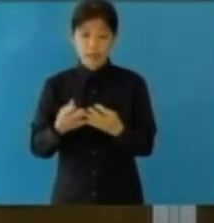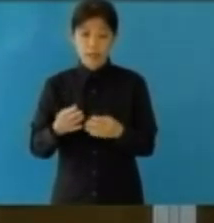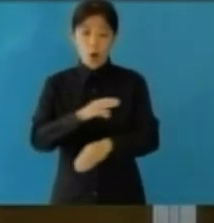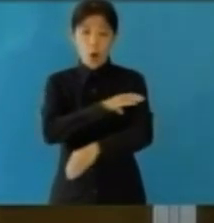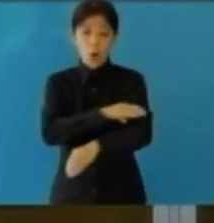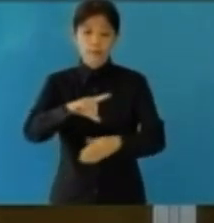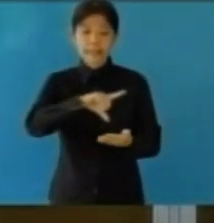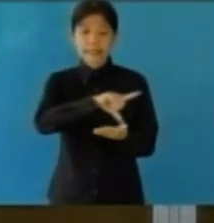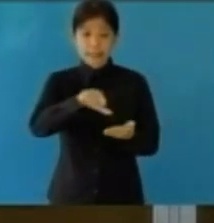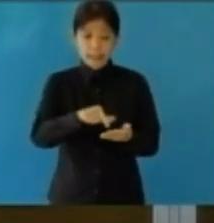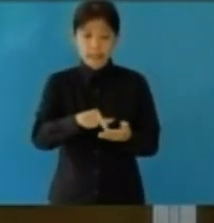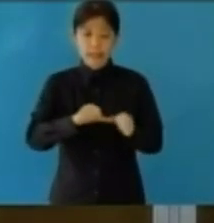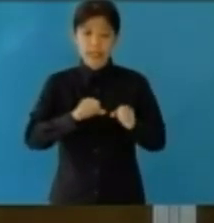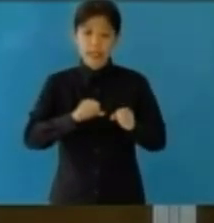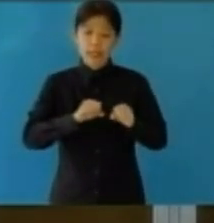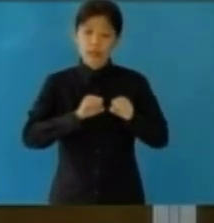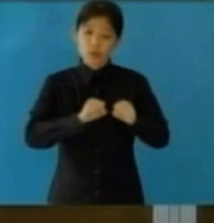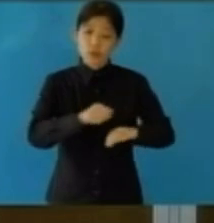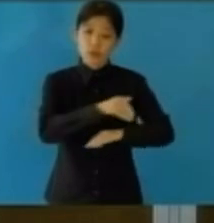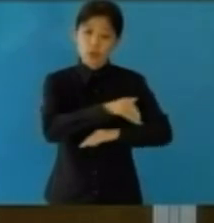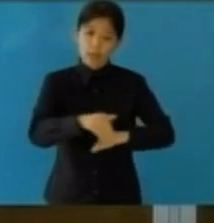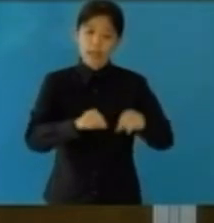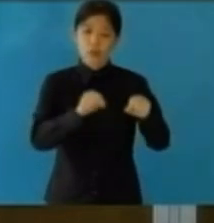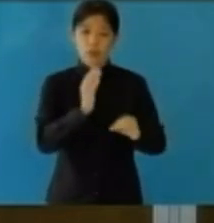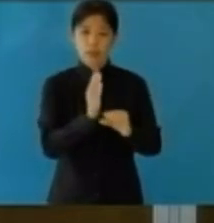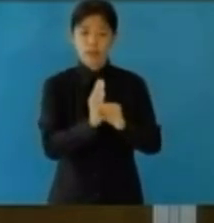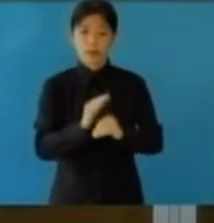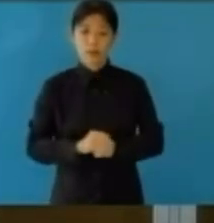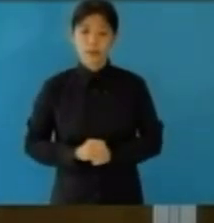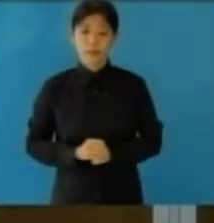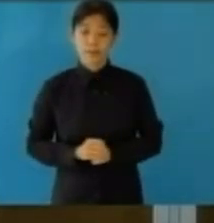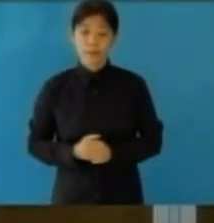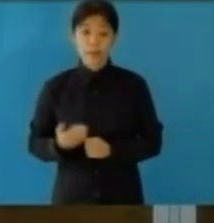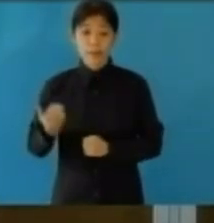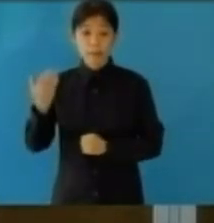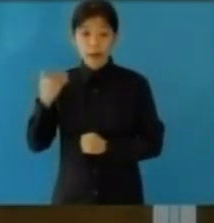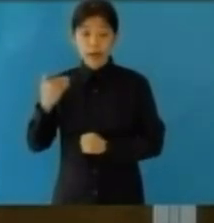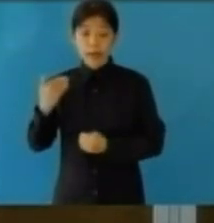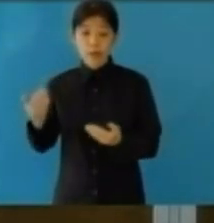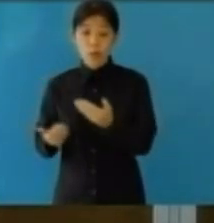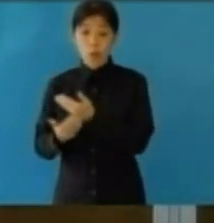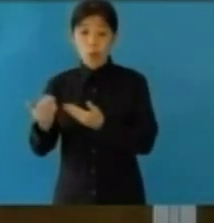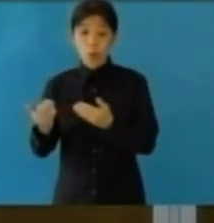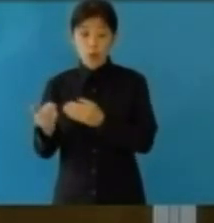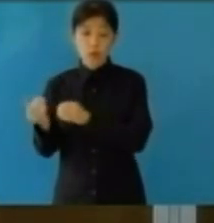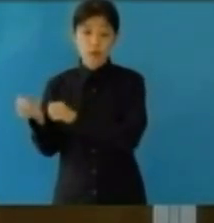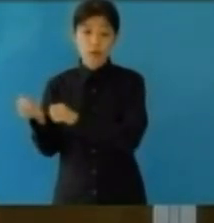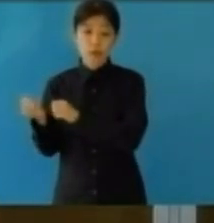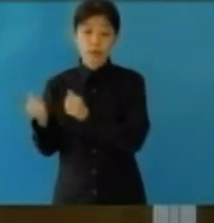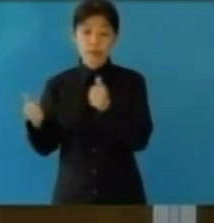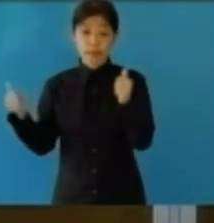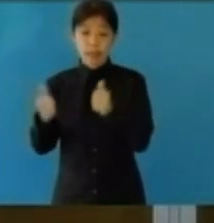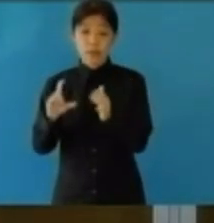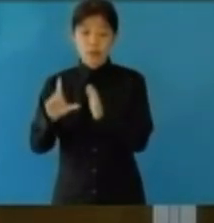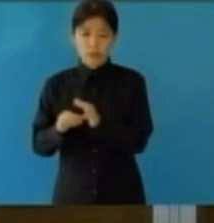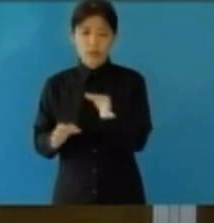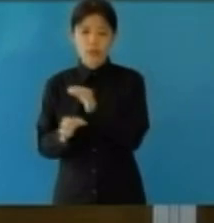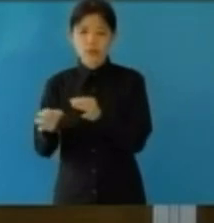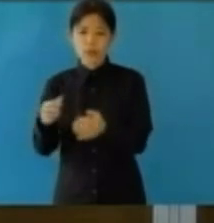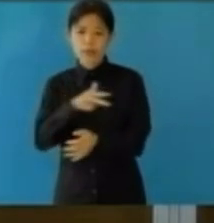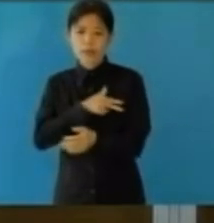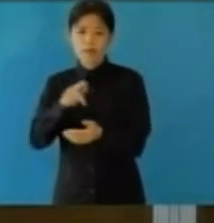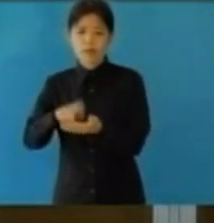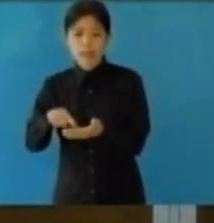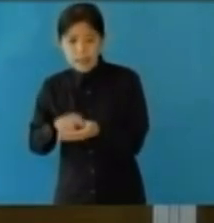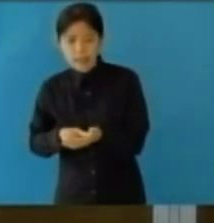での開催についても調整を行っているところでございます。また、前回の交流戦におきましては、運営スタッフの不足や周知広報の遅れな